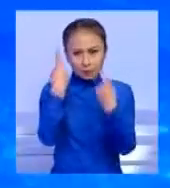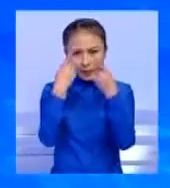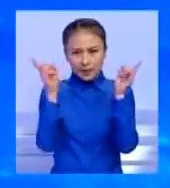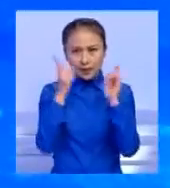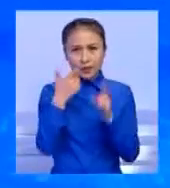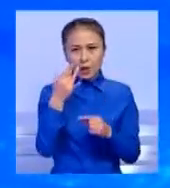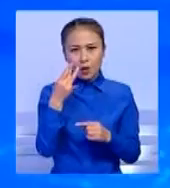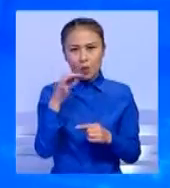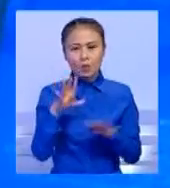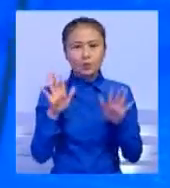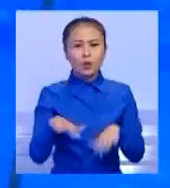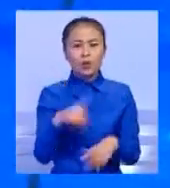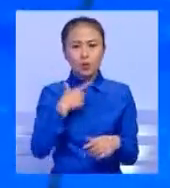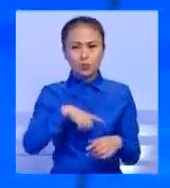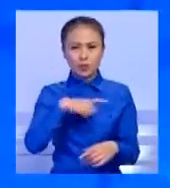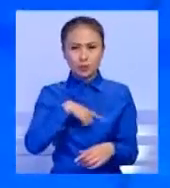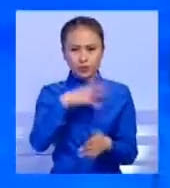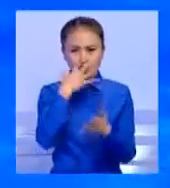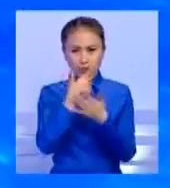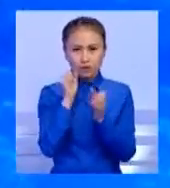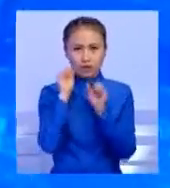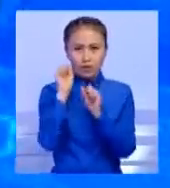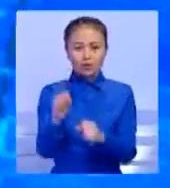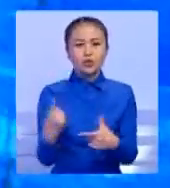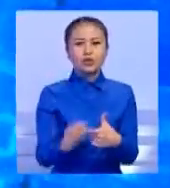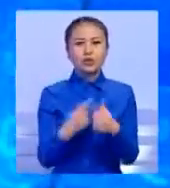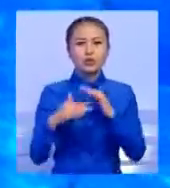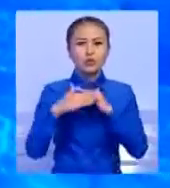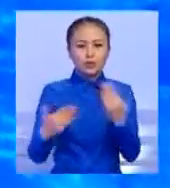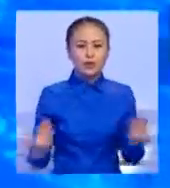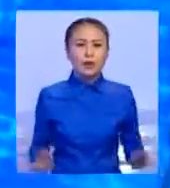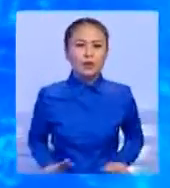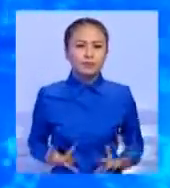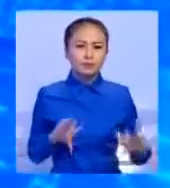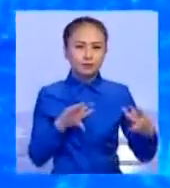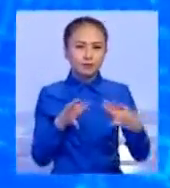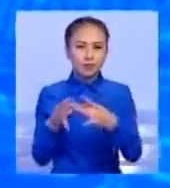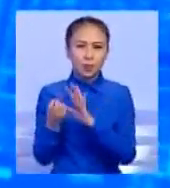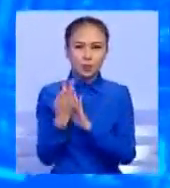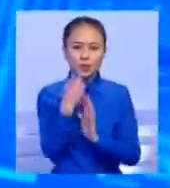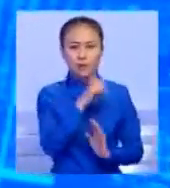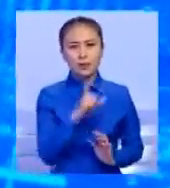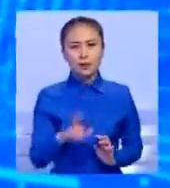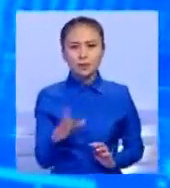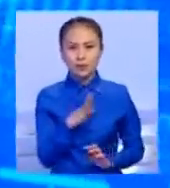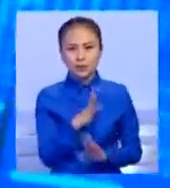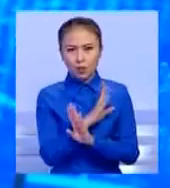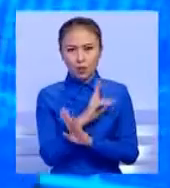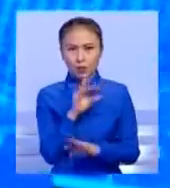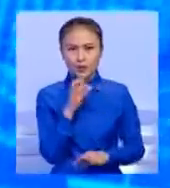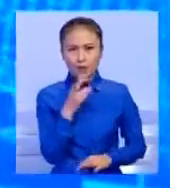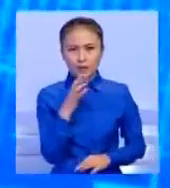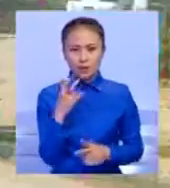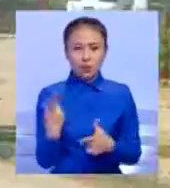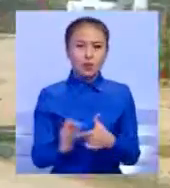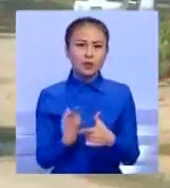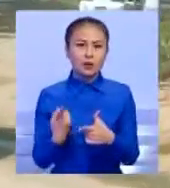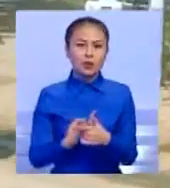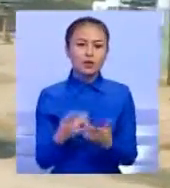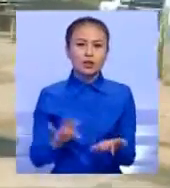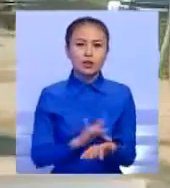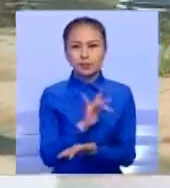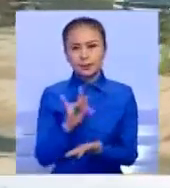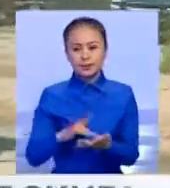Мексиканың Герреро штатында өзін өзі қорғау жасақтары жергілікті тұрғындармен қақтығысып, 12 адам қаза тапты. Оқиға